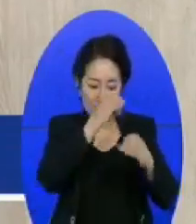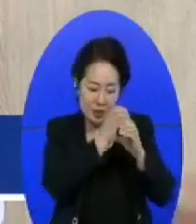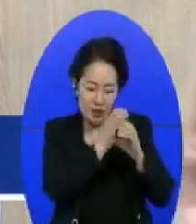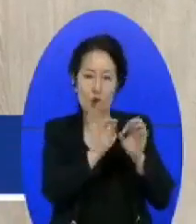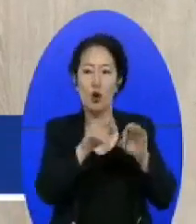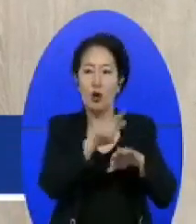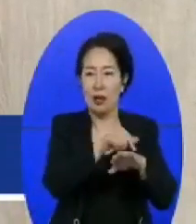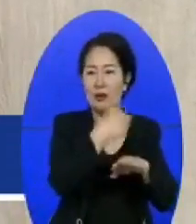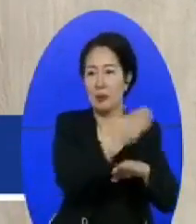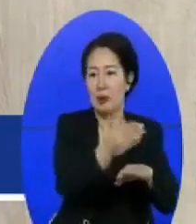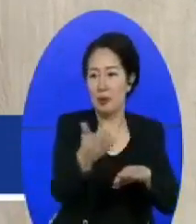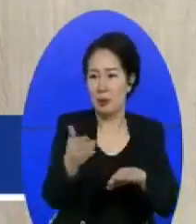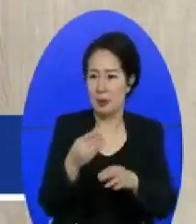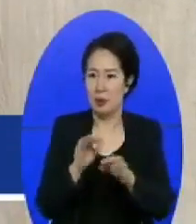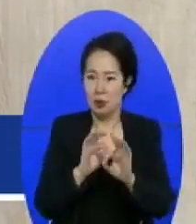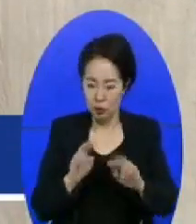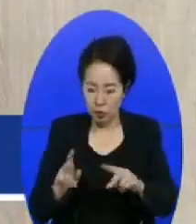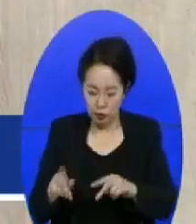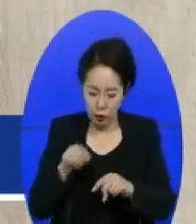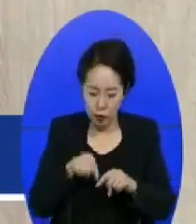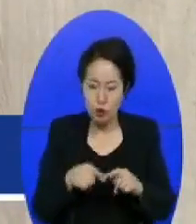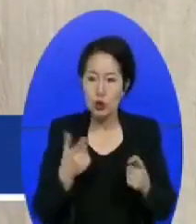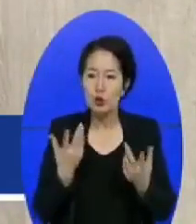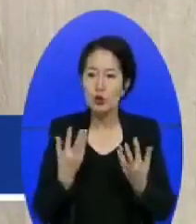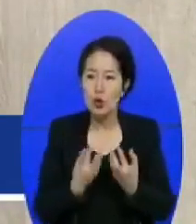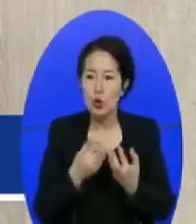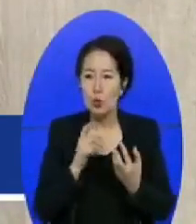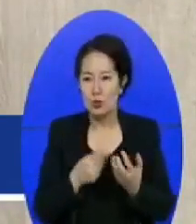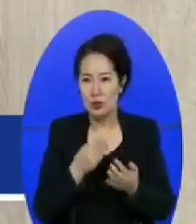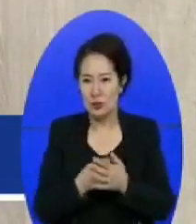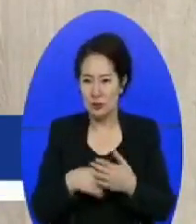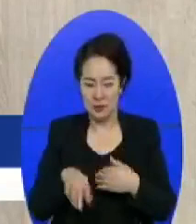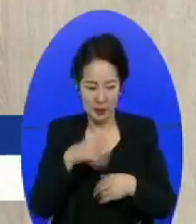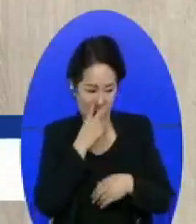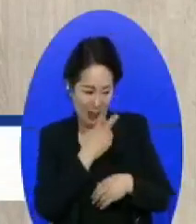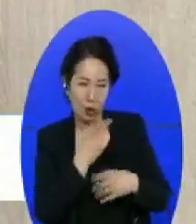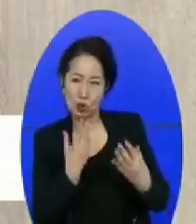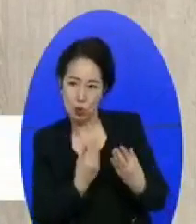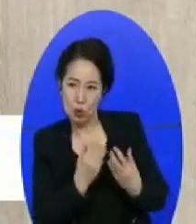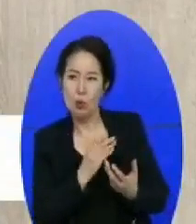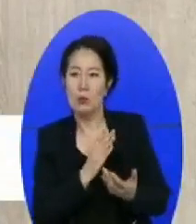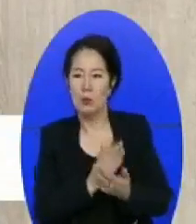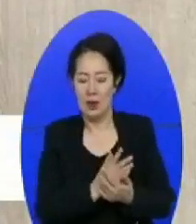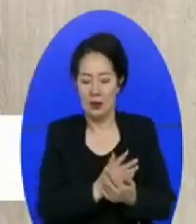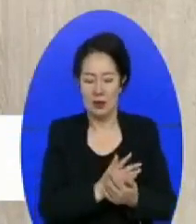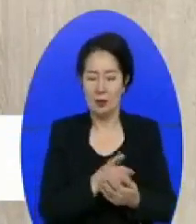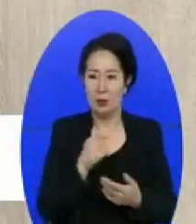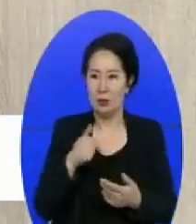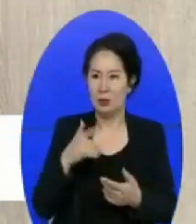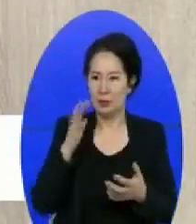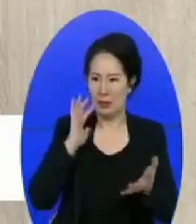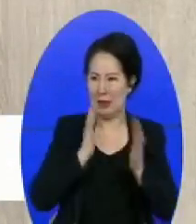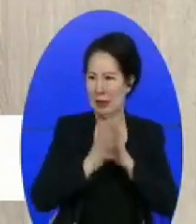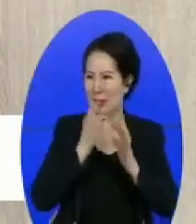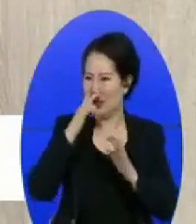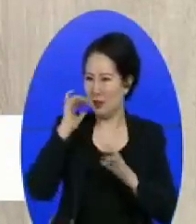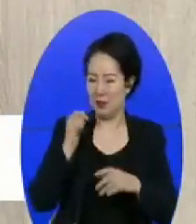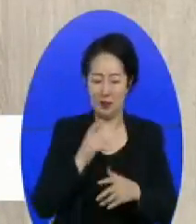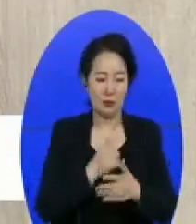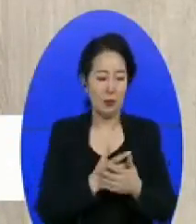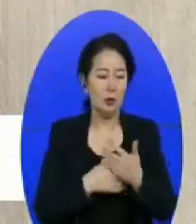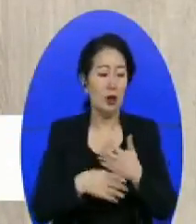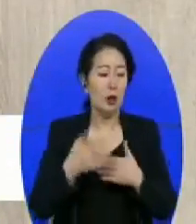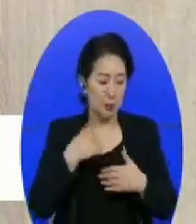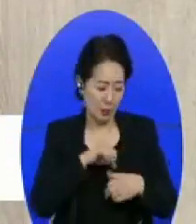байгаа. Тийм учраас энд бол цөөн хүн одоо гэдэг юм уу одоо бидний харалт бол цөөн хүн шүү дээ. Цөөн хүн одоо бол та бүхэн ямар их байгааг харж байна.